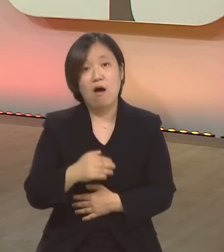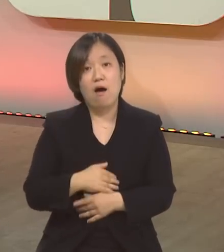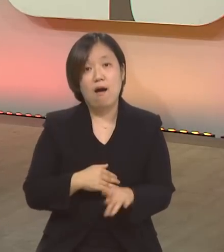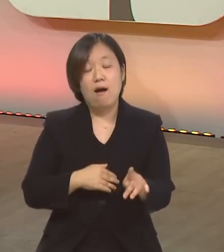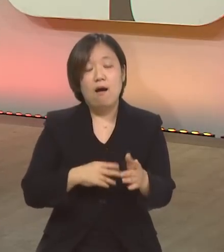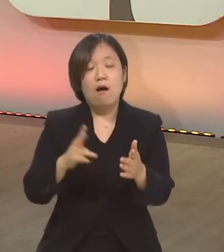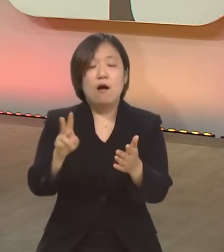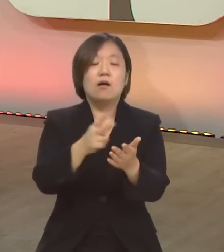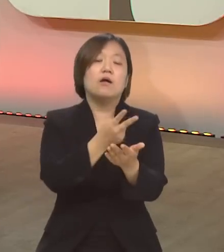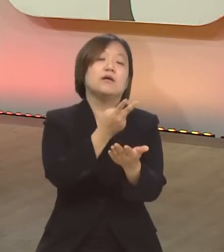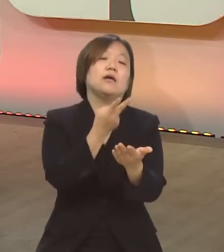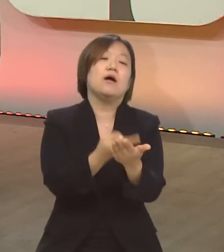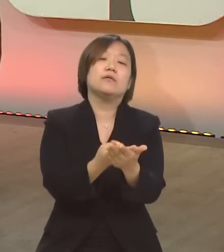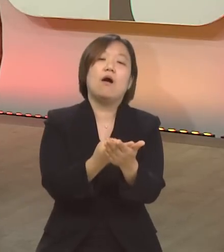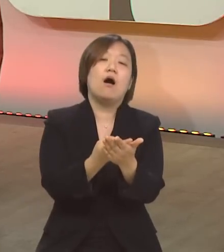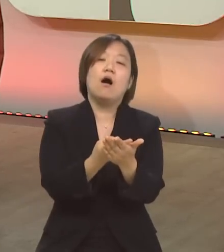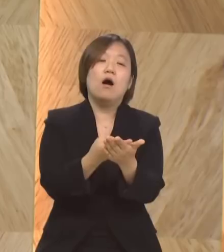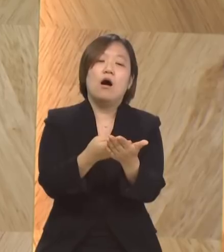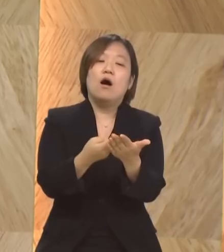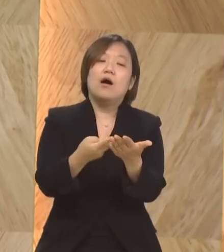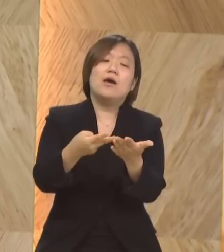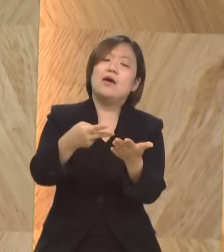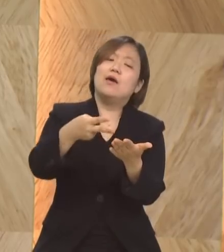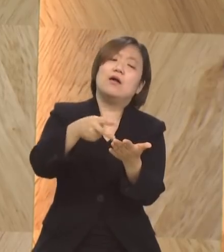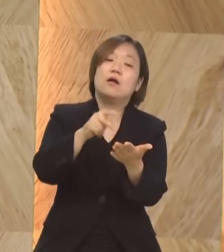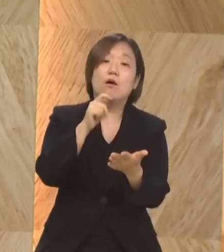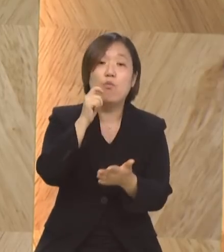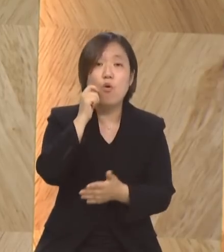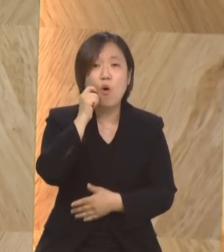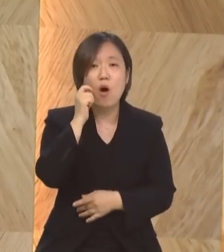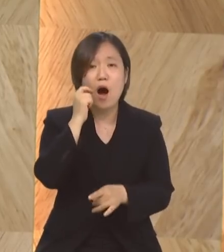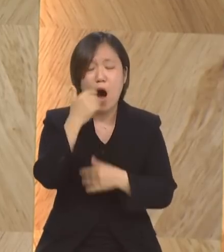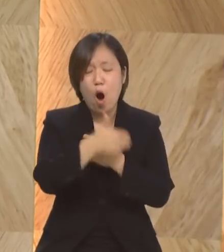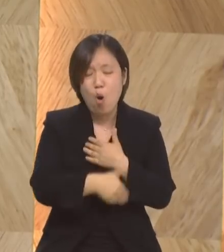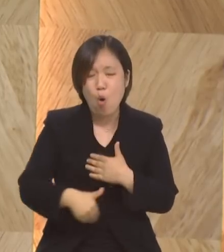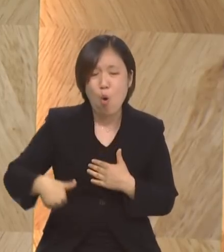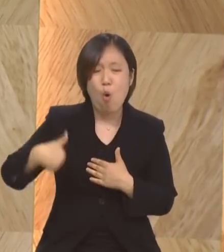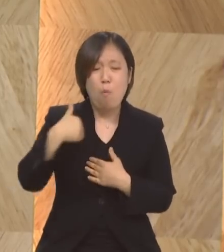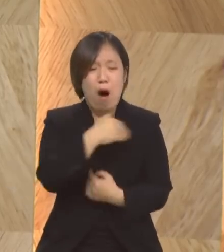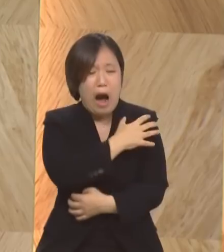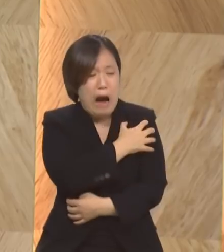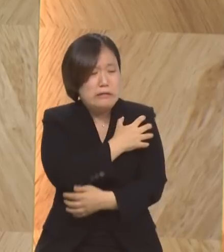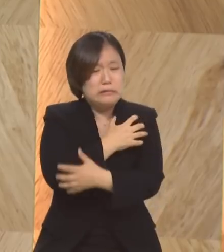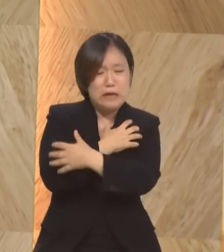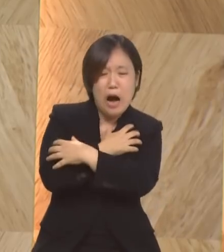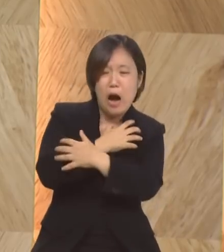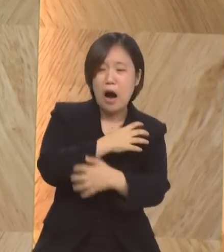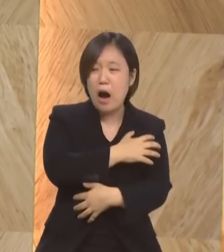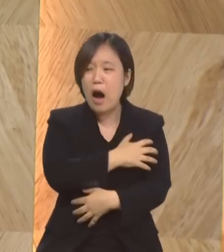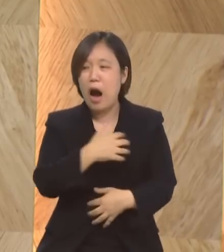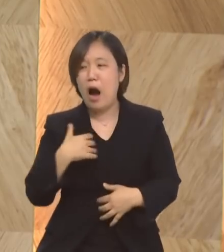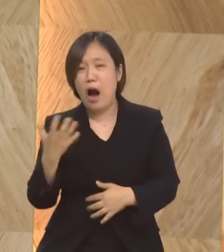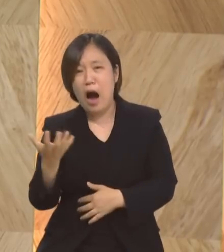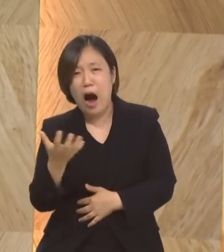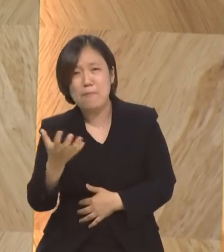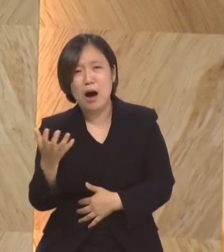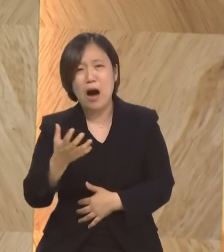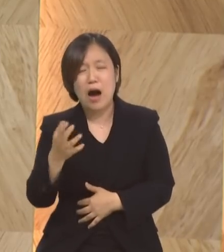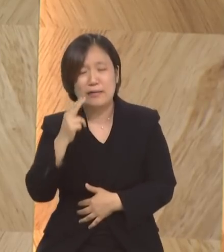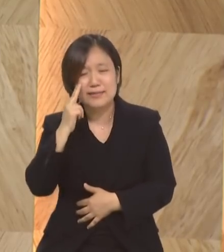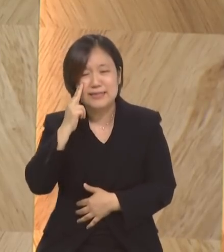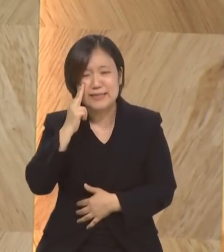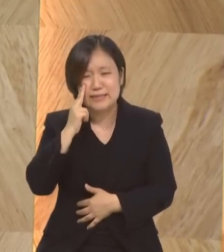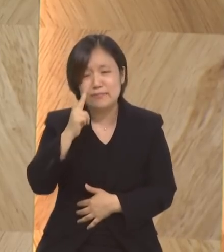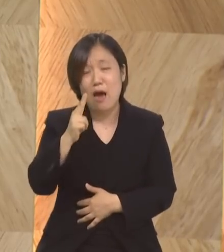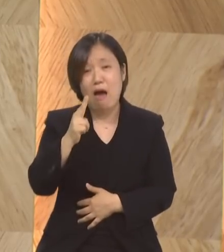입을 위해 쓰러져 가지고 도저히 일어나기 힘들 정도로 온몸에 근육통과 온몸에 통증이 너무